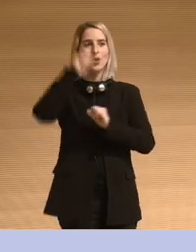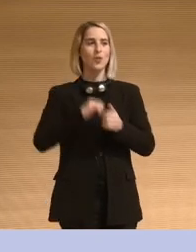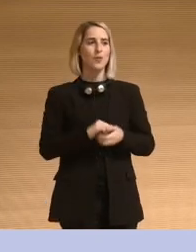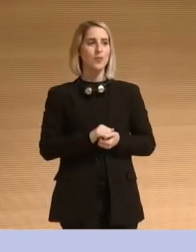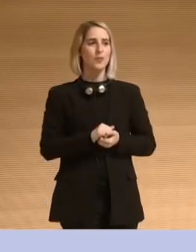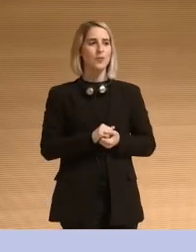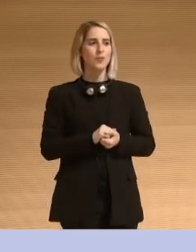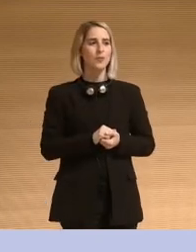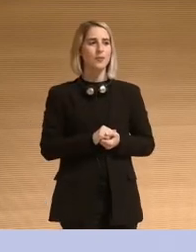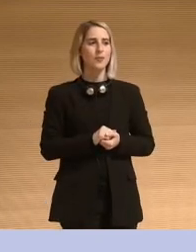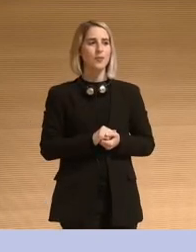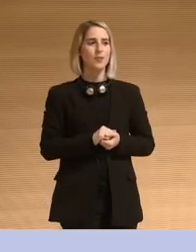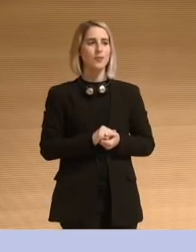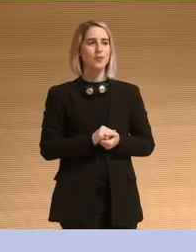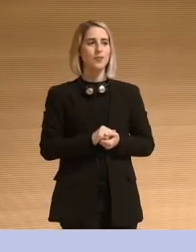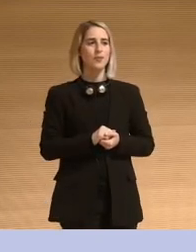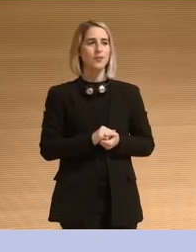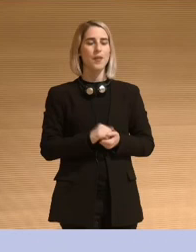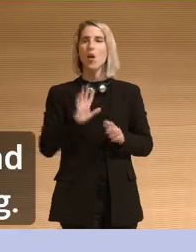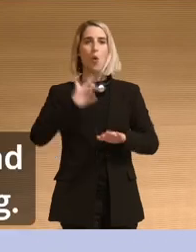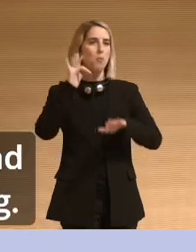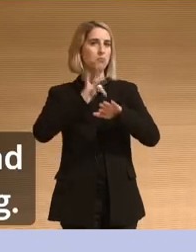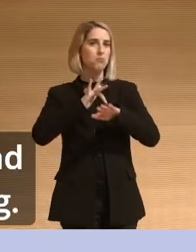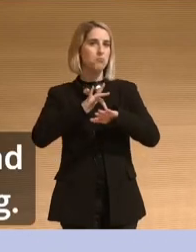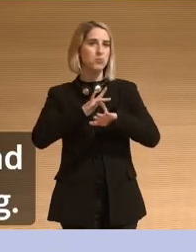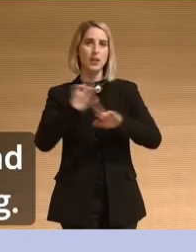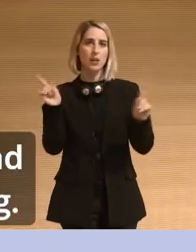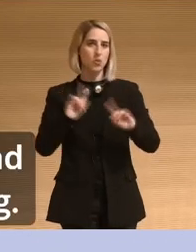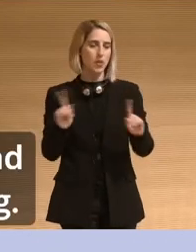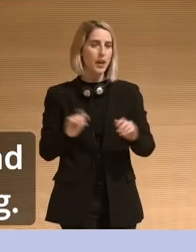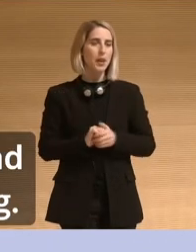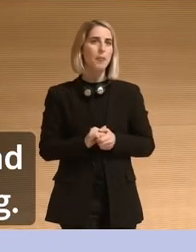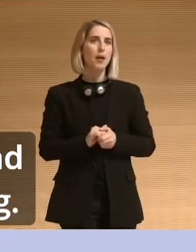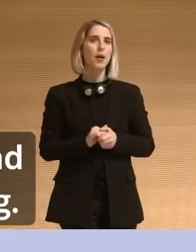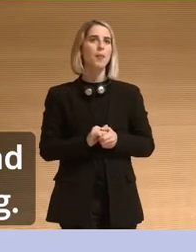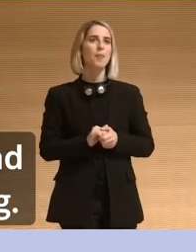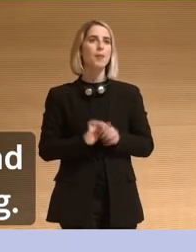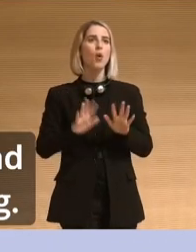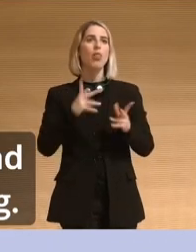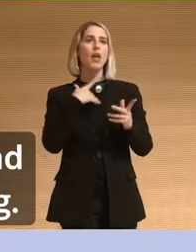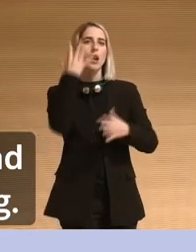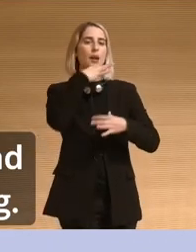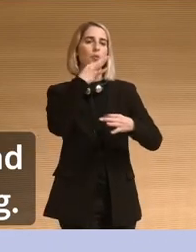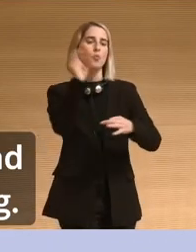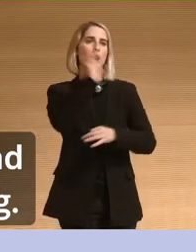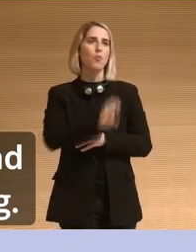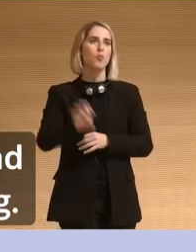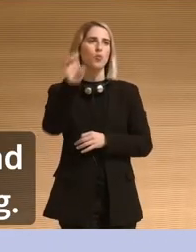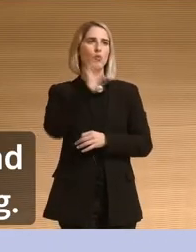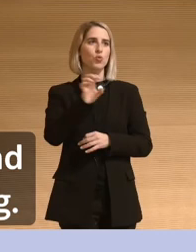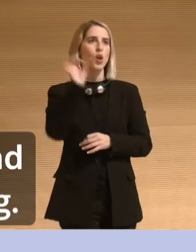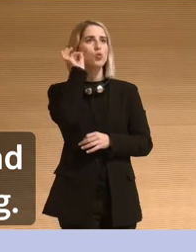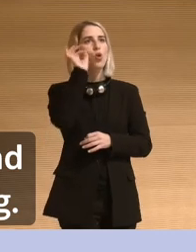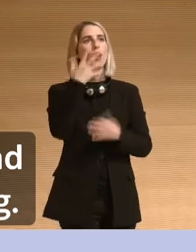αυτό. Δεν είμαι ψυχίατρος, δεν εκπροσωπώ κάποιο μουσείο ώστε να υπάρχει μια